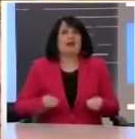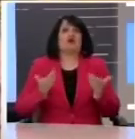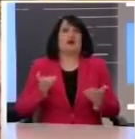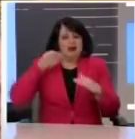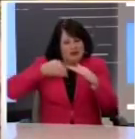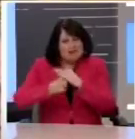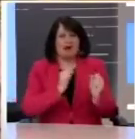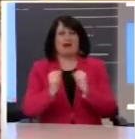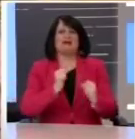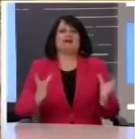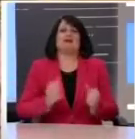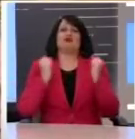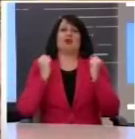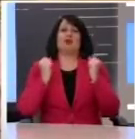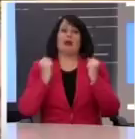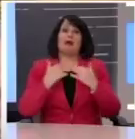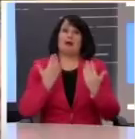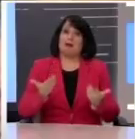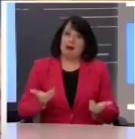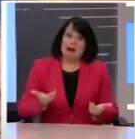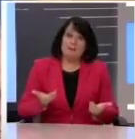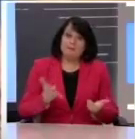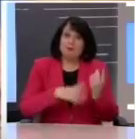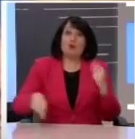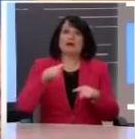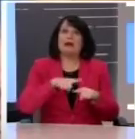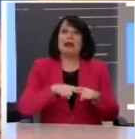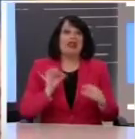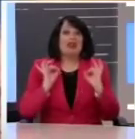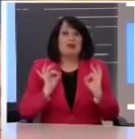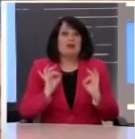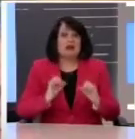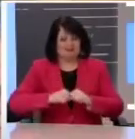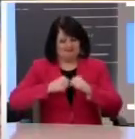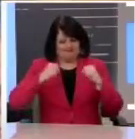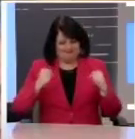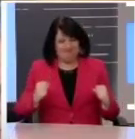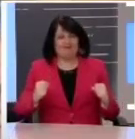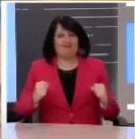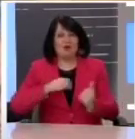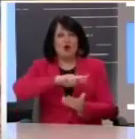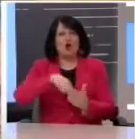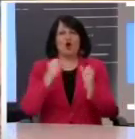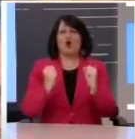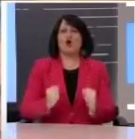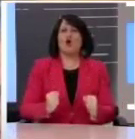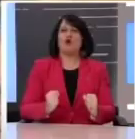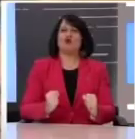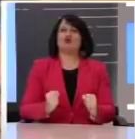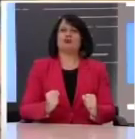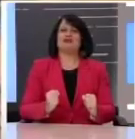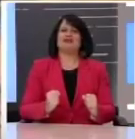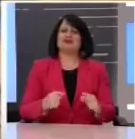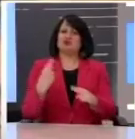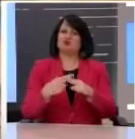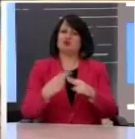από την κρίση. Αλλά το γεγονός ότι η χώρα πια ανακτά το ρόλο της και μπορεί να έχει έναν ισχυρό